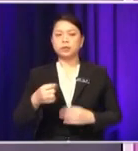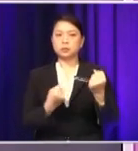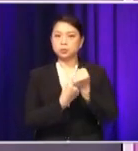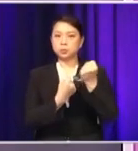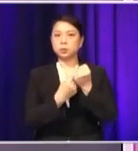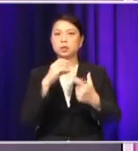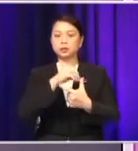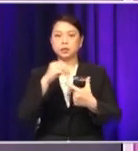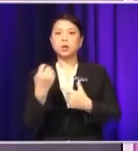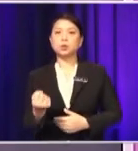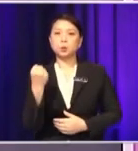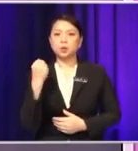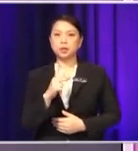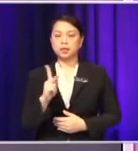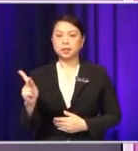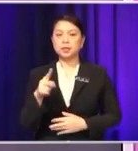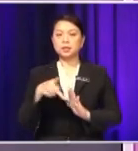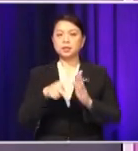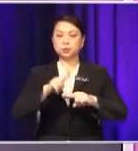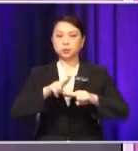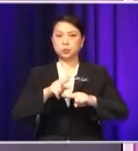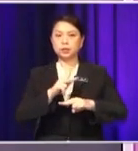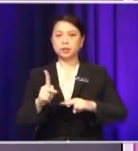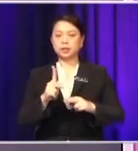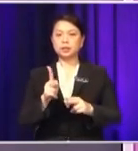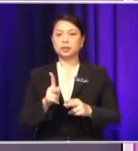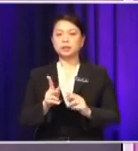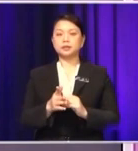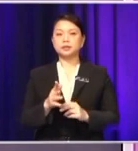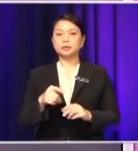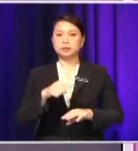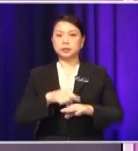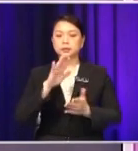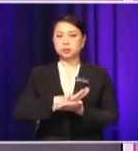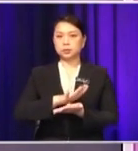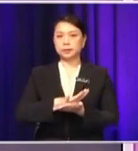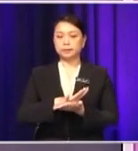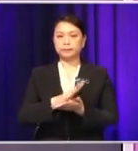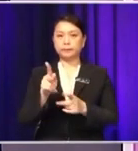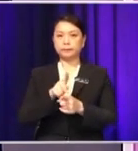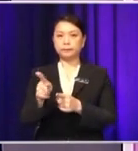memperkuatkan kedudukan pihak peranan di sekolah itu, iaitu di mana pihak